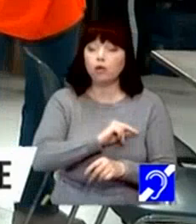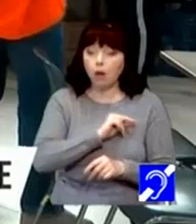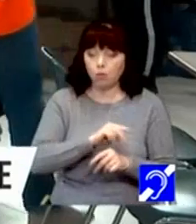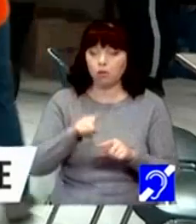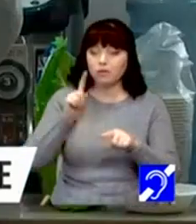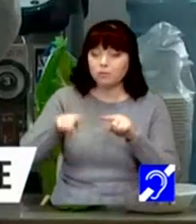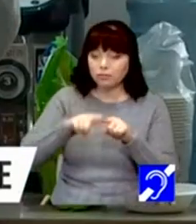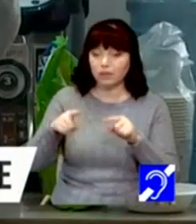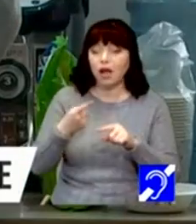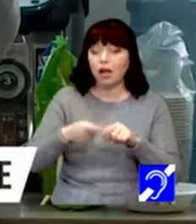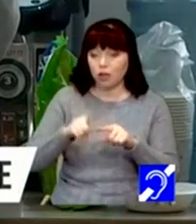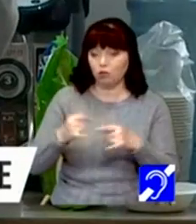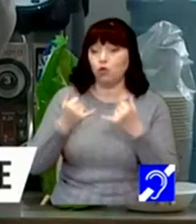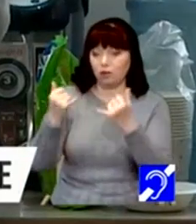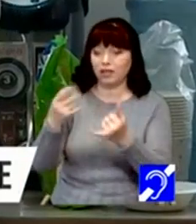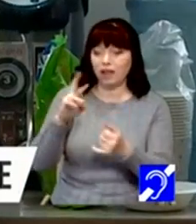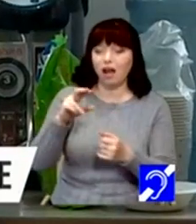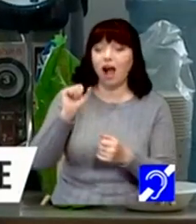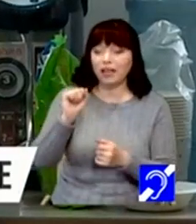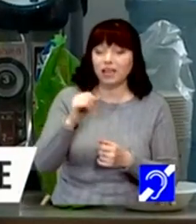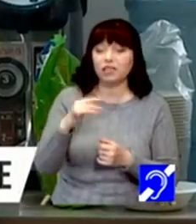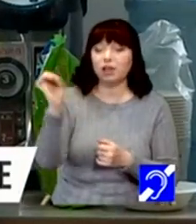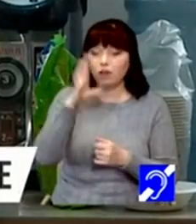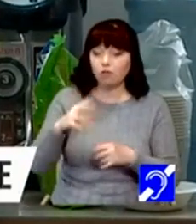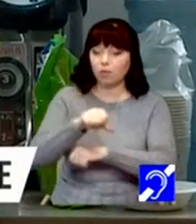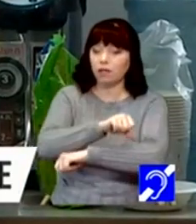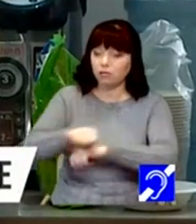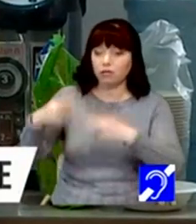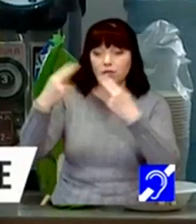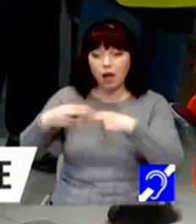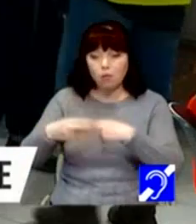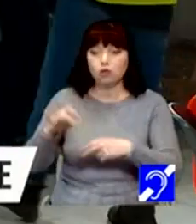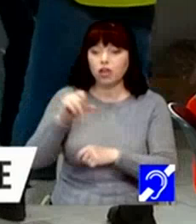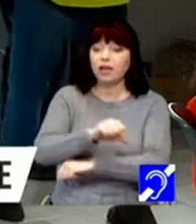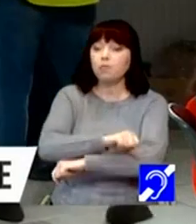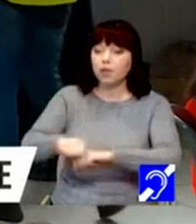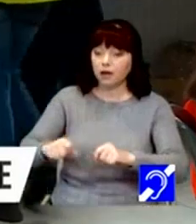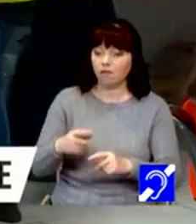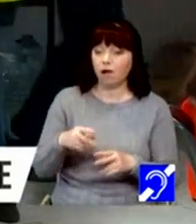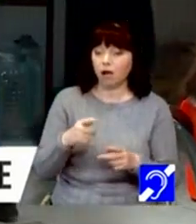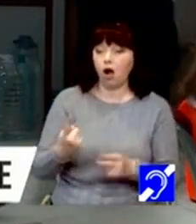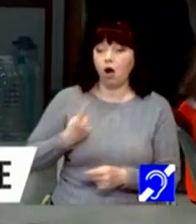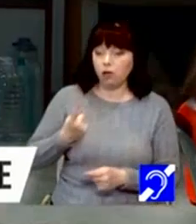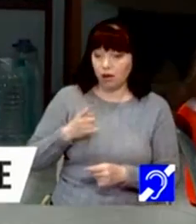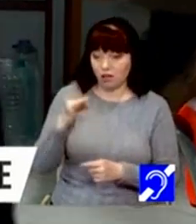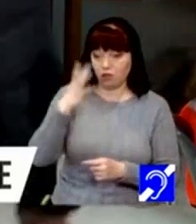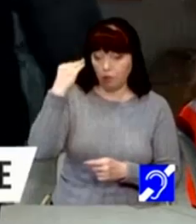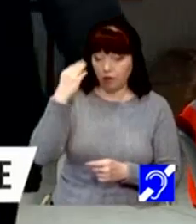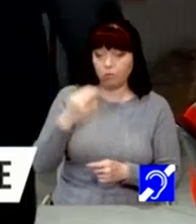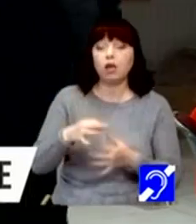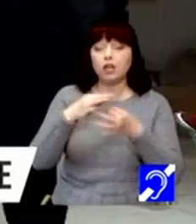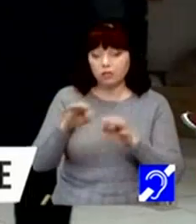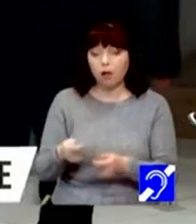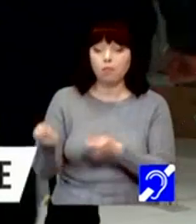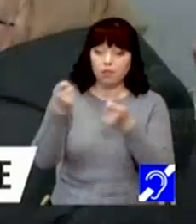operativ desfășurate de agenții Europeană pentru Poliția de Frontieră și garda de coastă în Republica Moldova se va evita introducerea